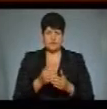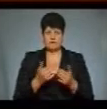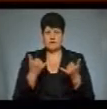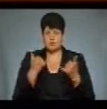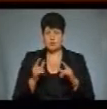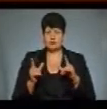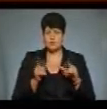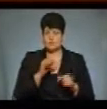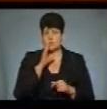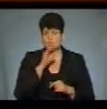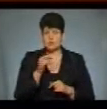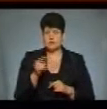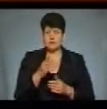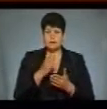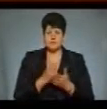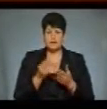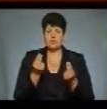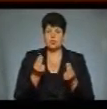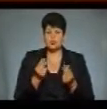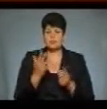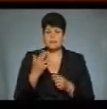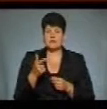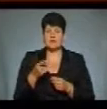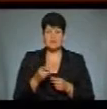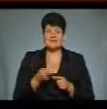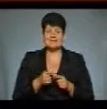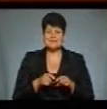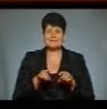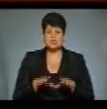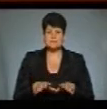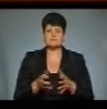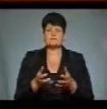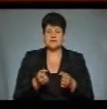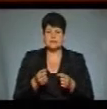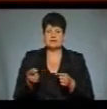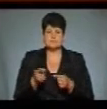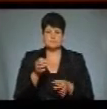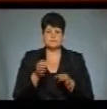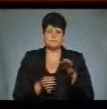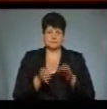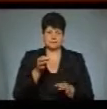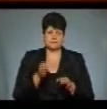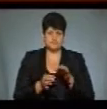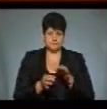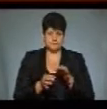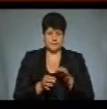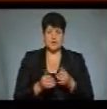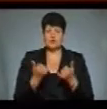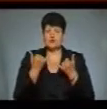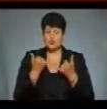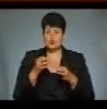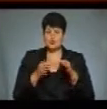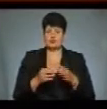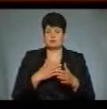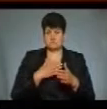у маршрутках Тернополя має коштувати 5 гривень. Таке рішення ухвалив Тернопільський окружний адміністративний суд. Сьогодні суд